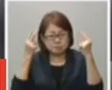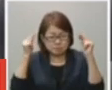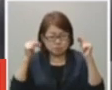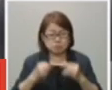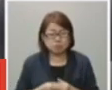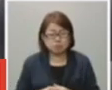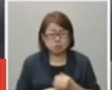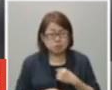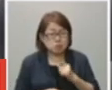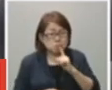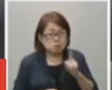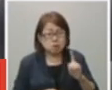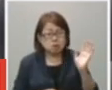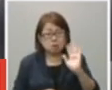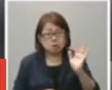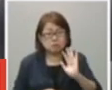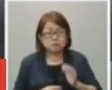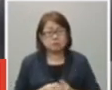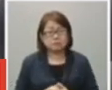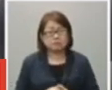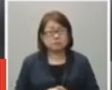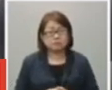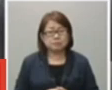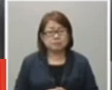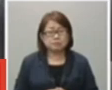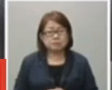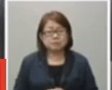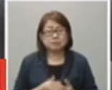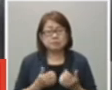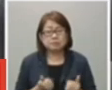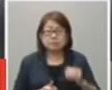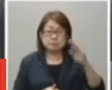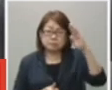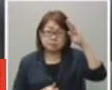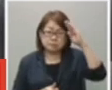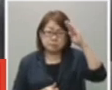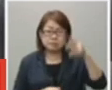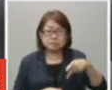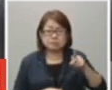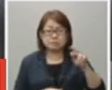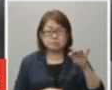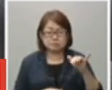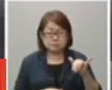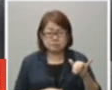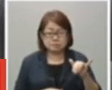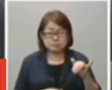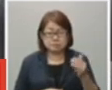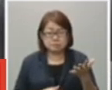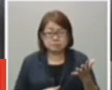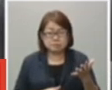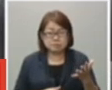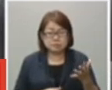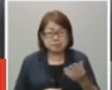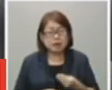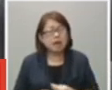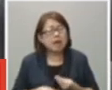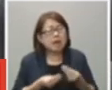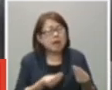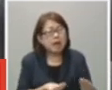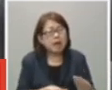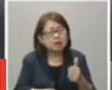ผมไม่กล่าวหาท่านแล้วพลเอกประยุทธ์ครับไม่ต้องให้รัฐมนตรีคนไหนลุกขึ้นมาชี้แจงน